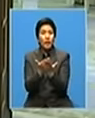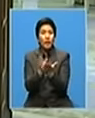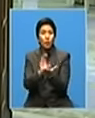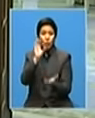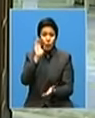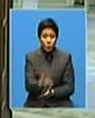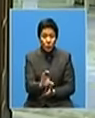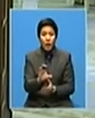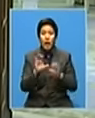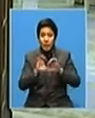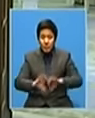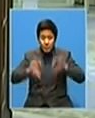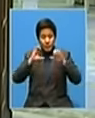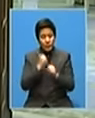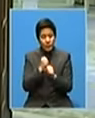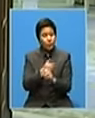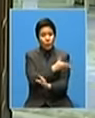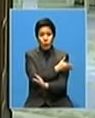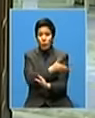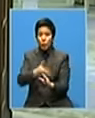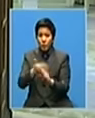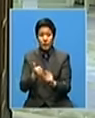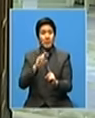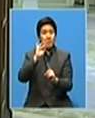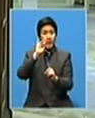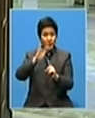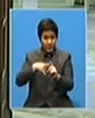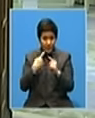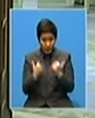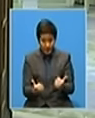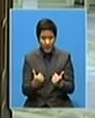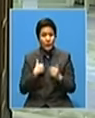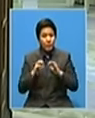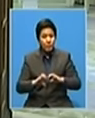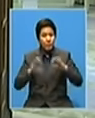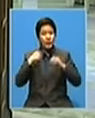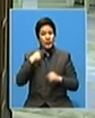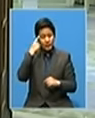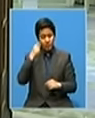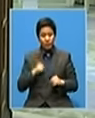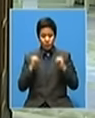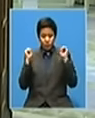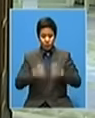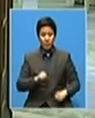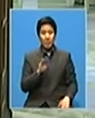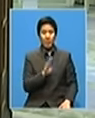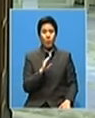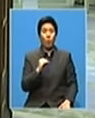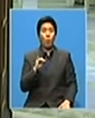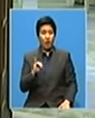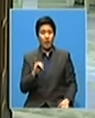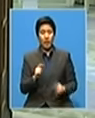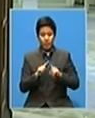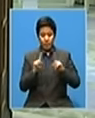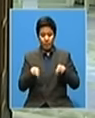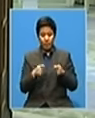ที่รัฐดำเนินการมาโดยตลอดนะครับตลอดระยะเวลาที่ผ่านมา8เดือนวันนี้การเร่งรัดการวัดโครงการของ BOI และการให้ใบอนุญ